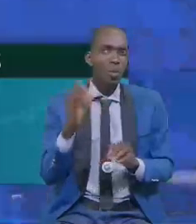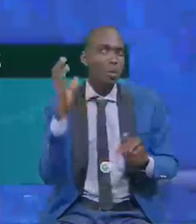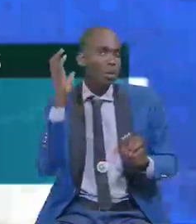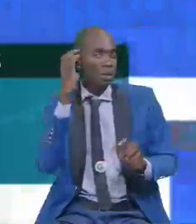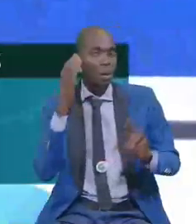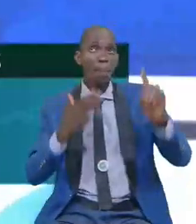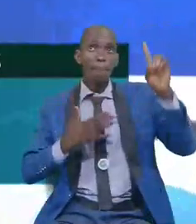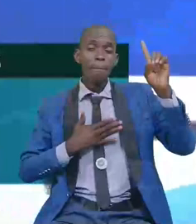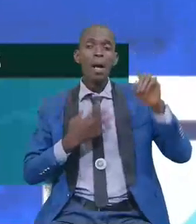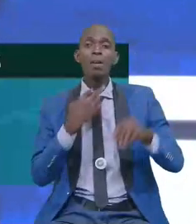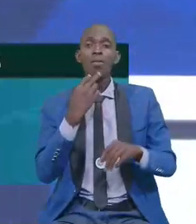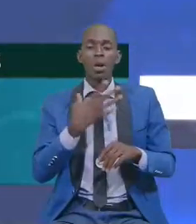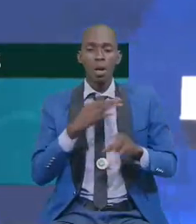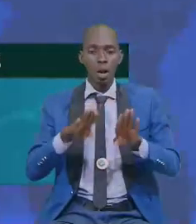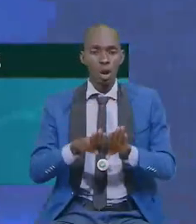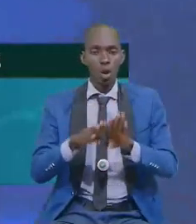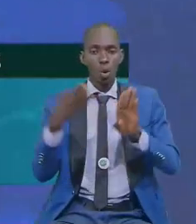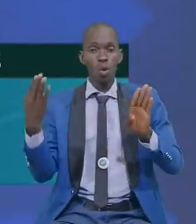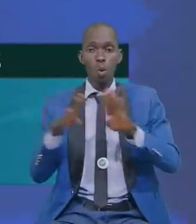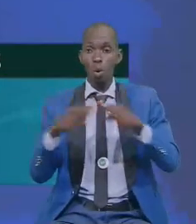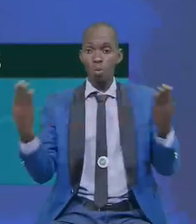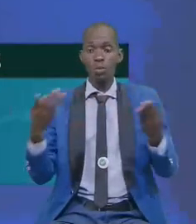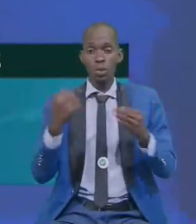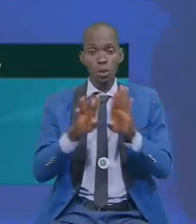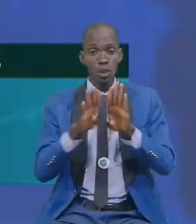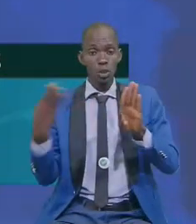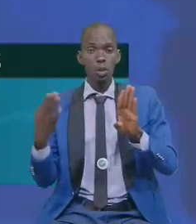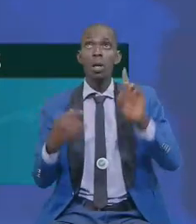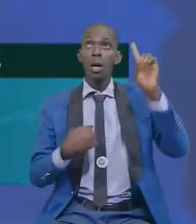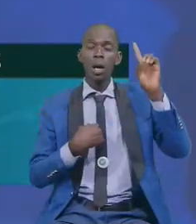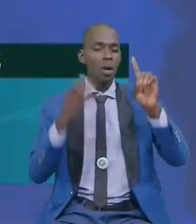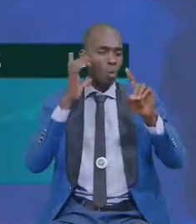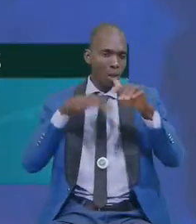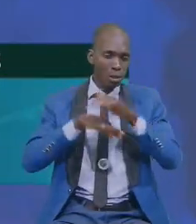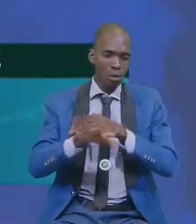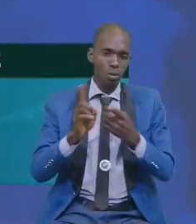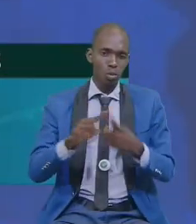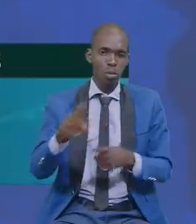ma voix et ouvre la porte, j'entrerai chez lui.